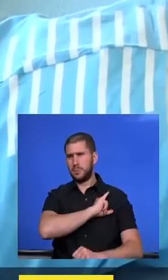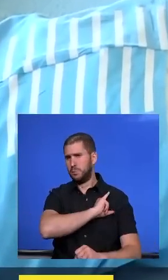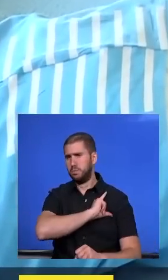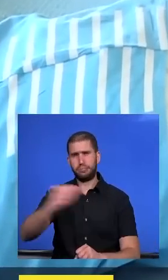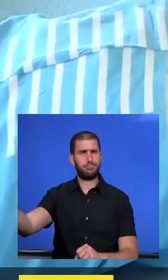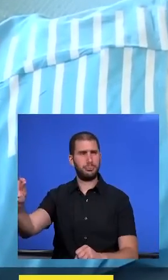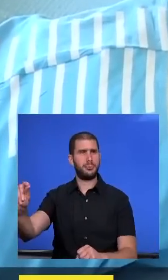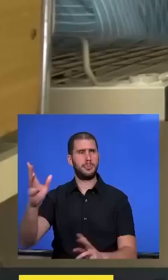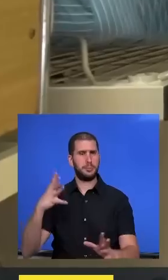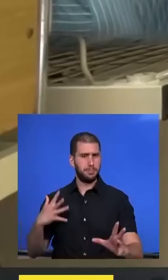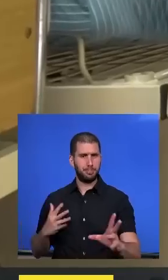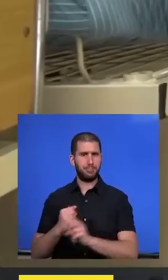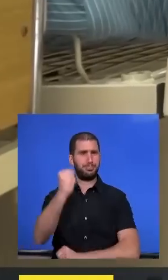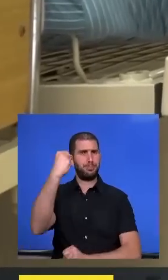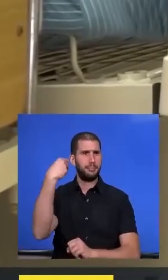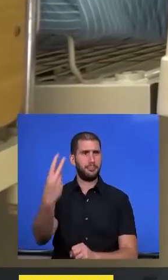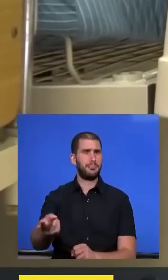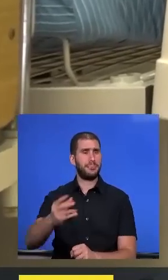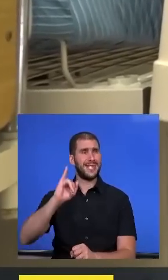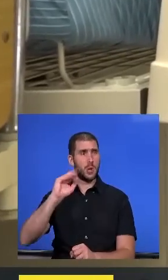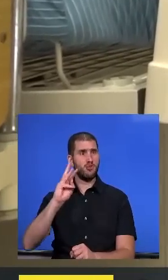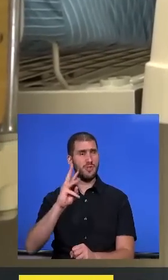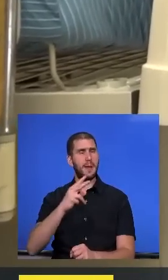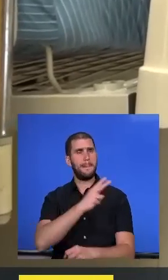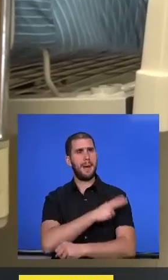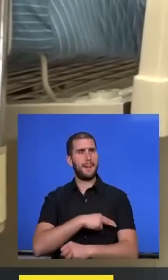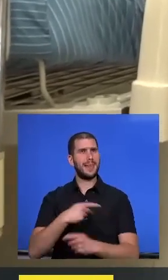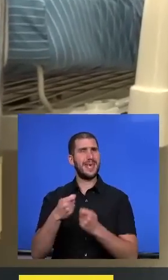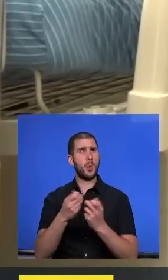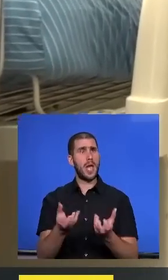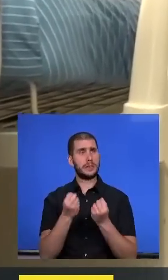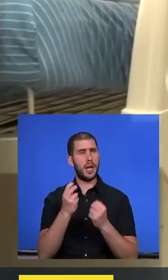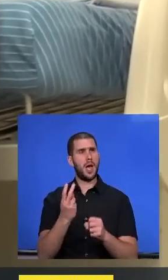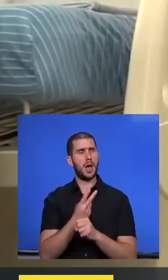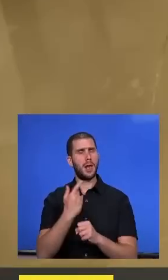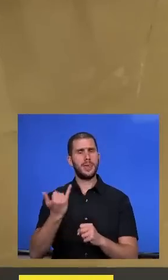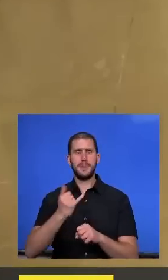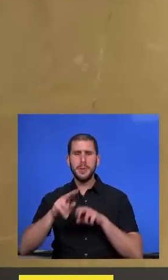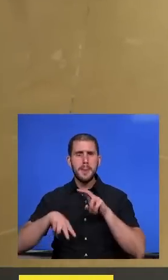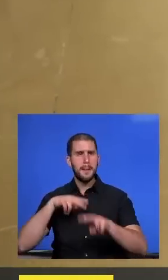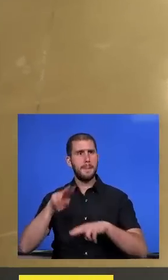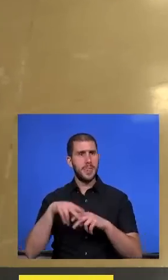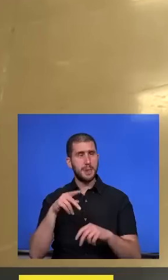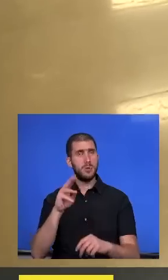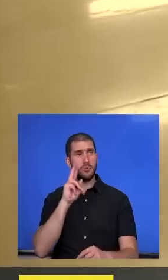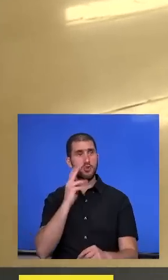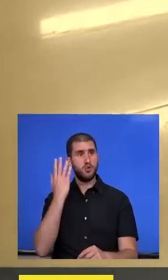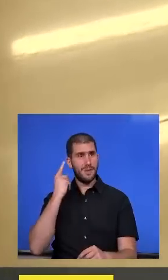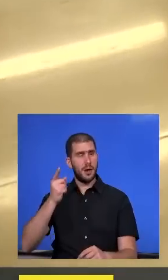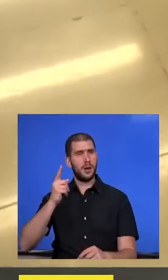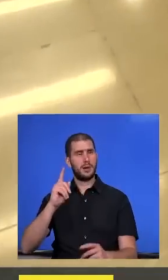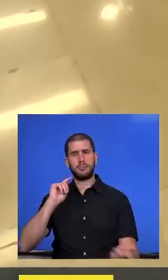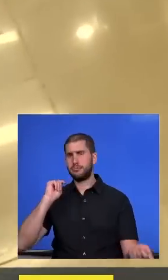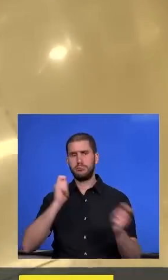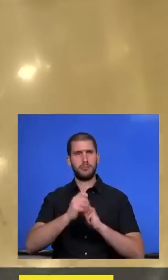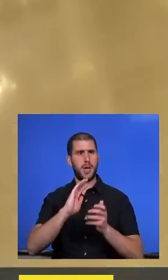פרועה ופגע בי. ירון שיף, פרמדיק בייחוד הצלה, רגיל להיות בצד המטפל. בשישי שעבר התהפכו